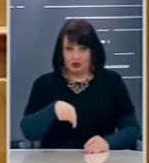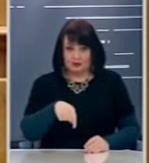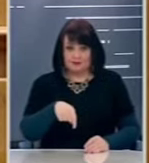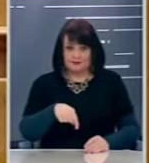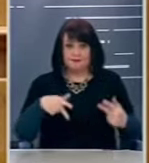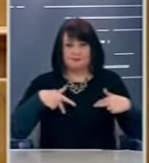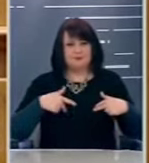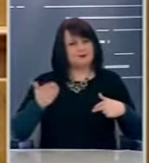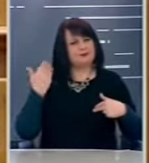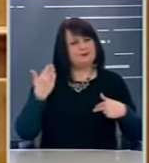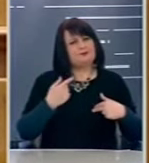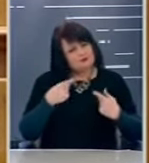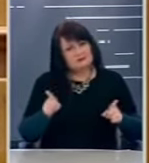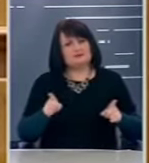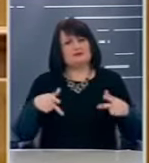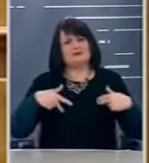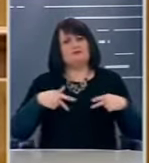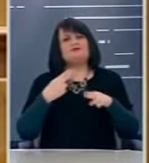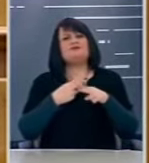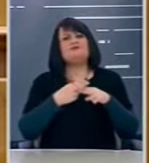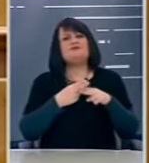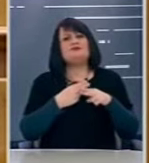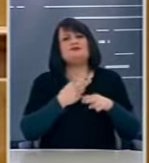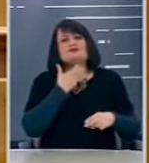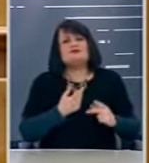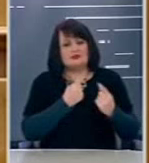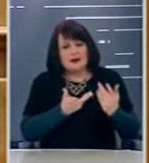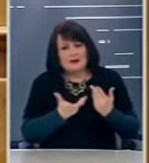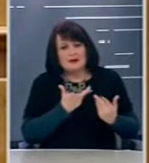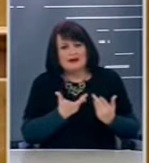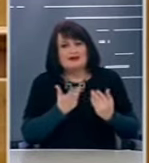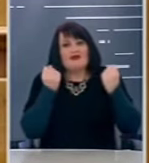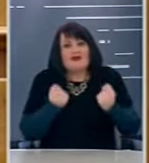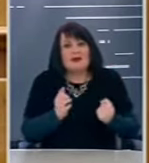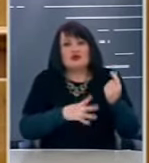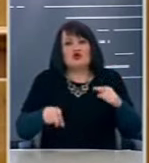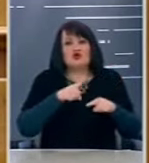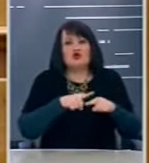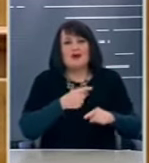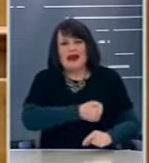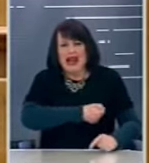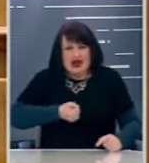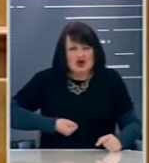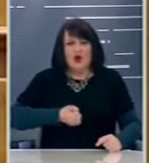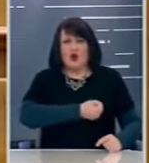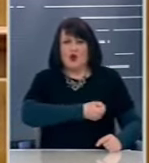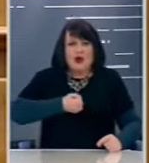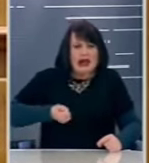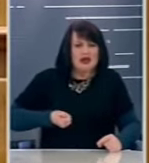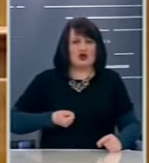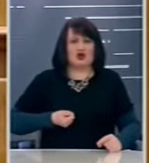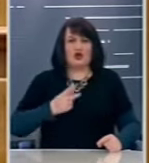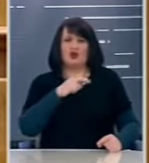που διαχειριστήκανε πολύ κρίσιμες διαπραγματεύσεις, που επιβάρυναν τον ελληνικό λαό με λιτότητα που αφαίρεσε